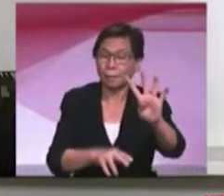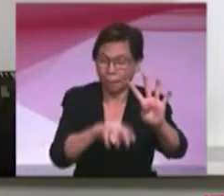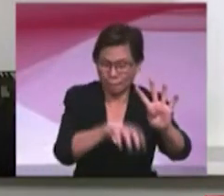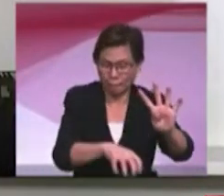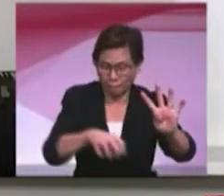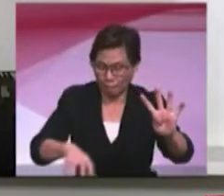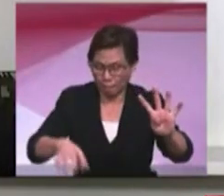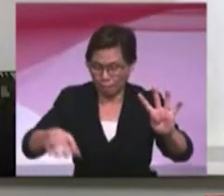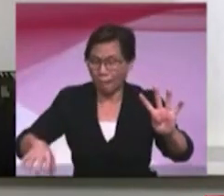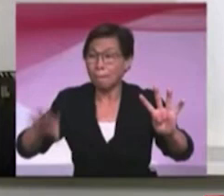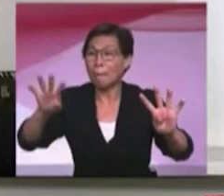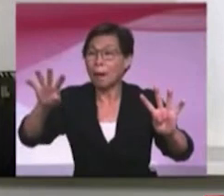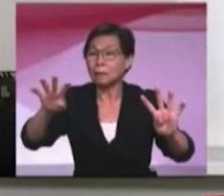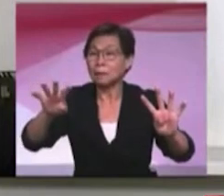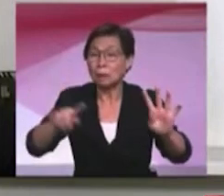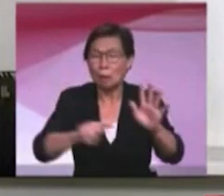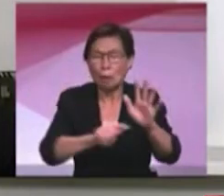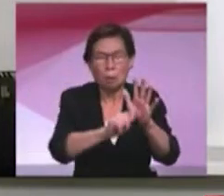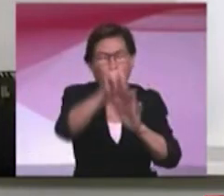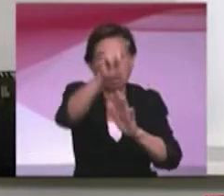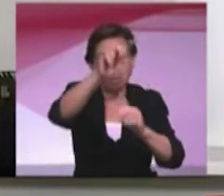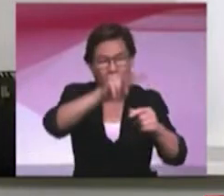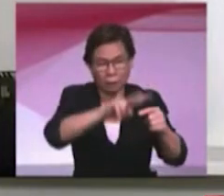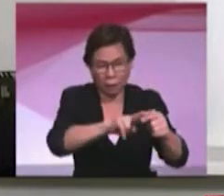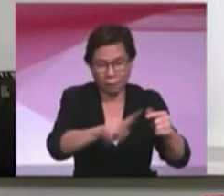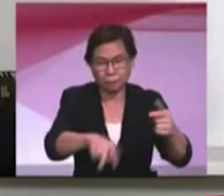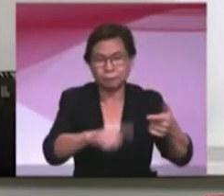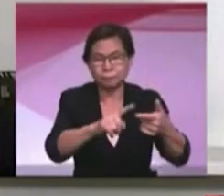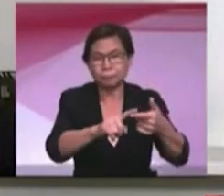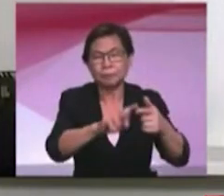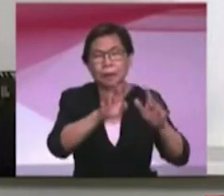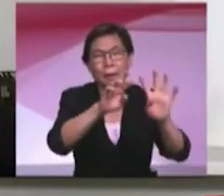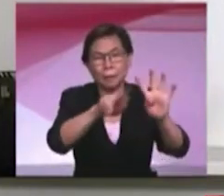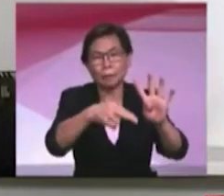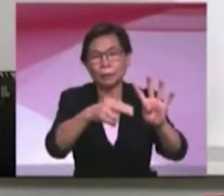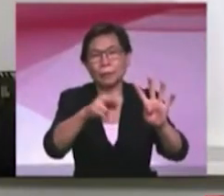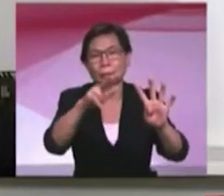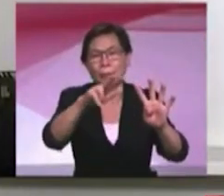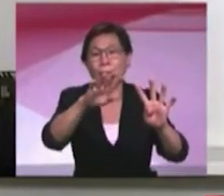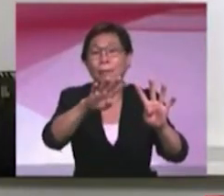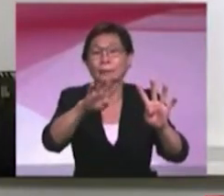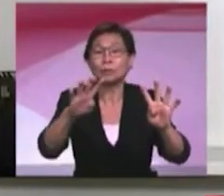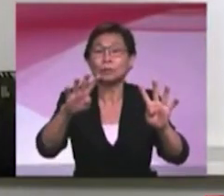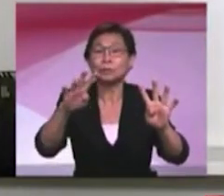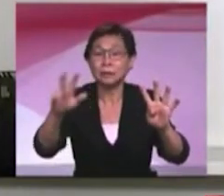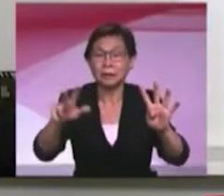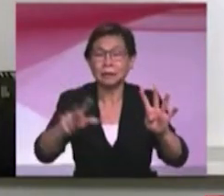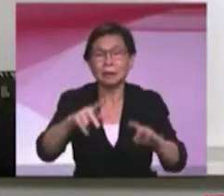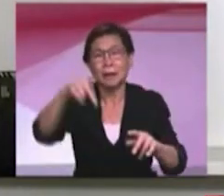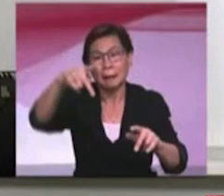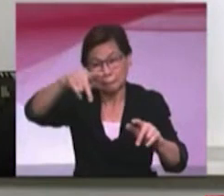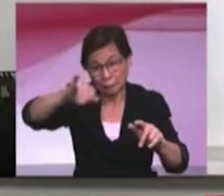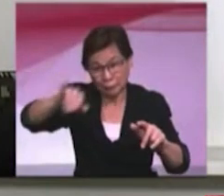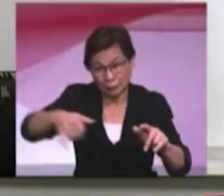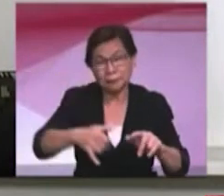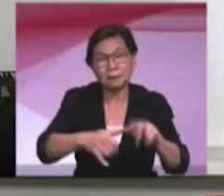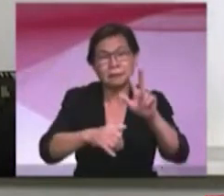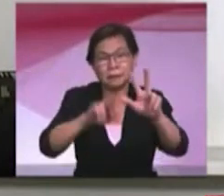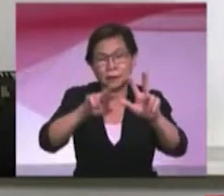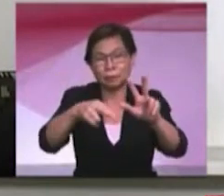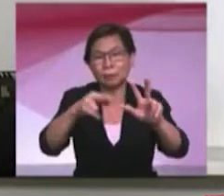Empat daerah mencatatkan jumlah kes tertinggi iaitu Kelang 4,403, Petaling